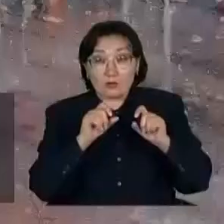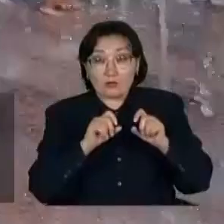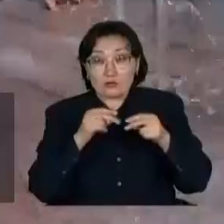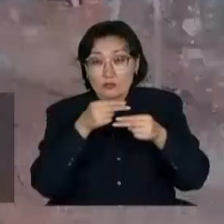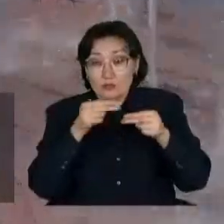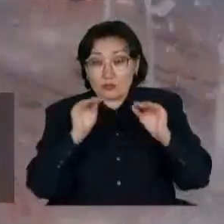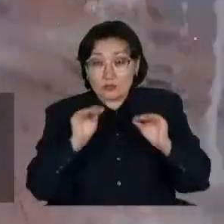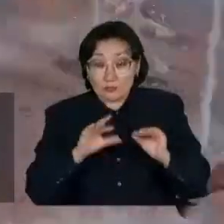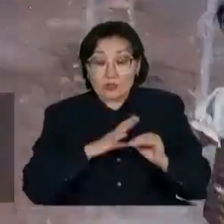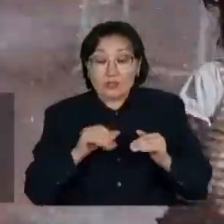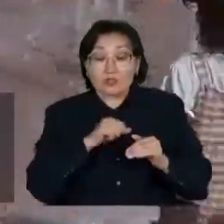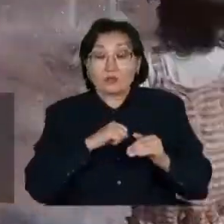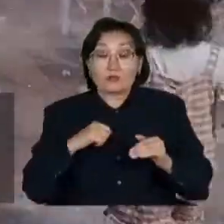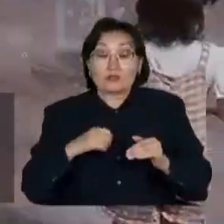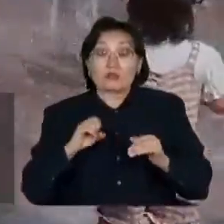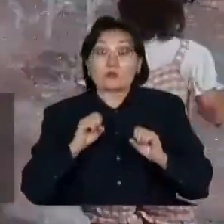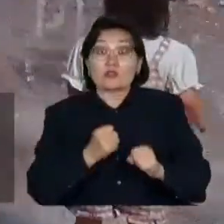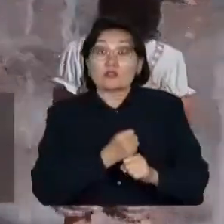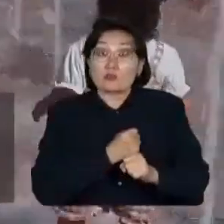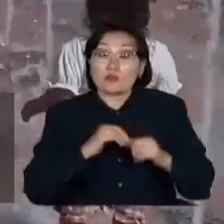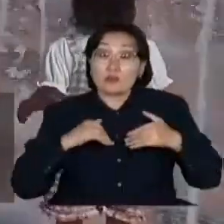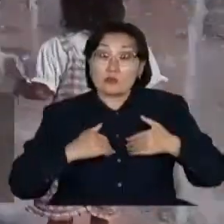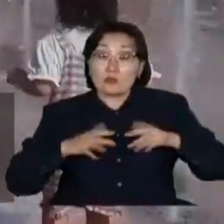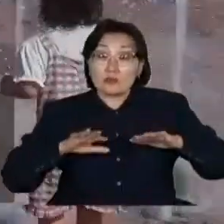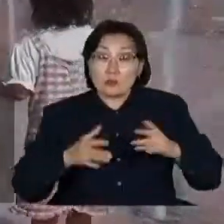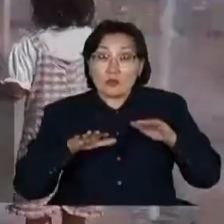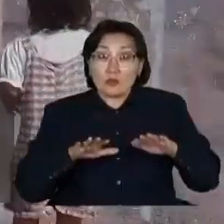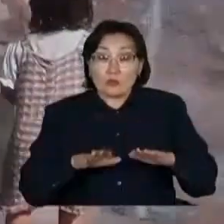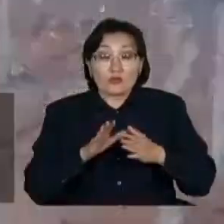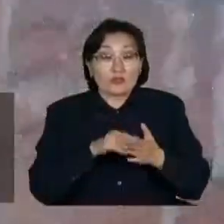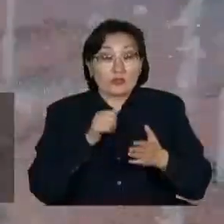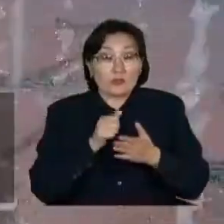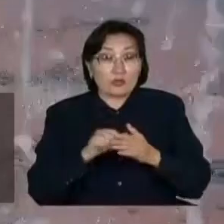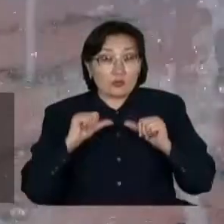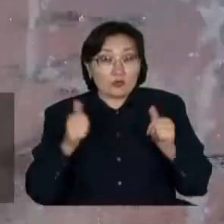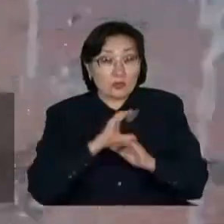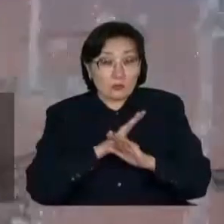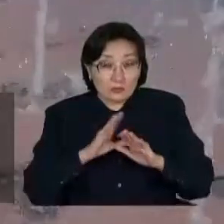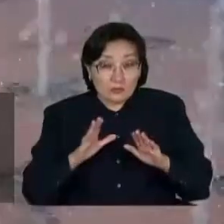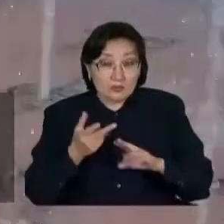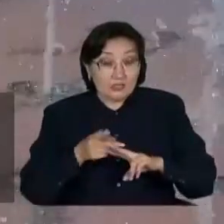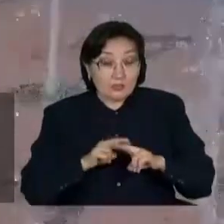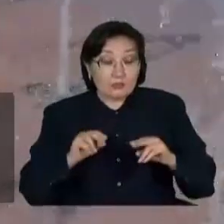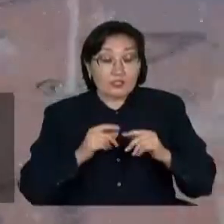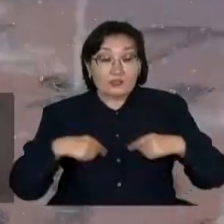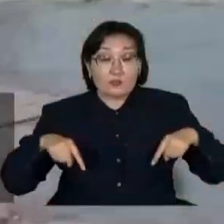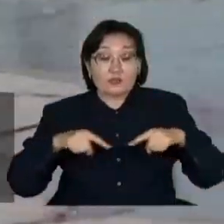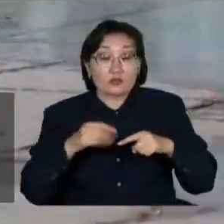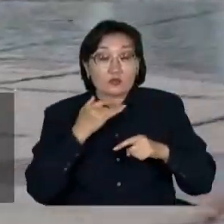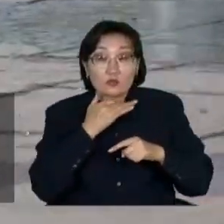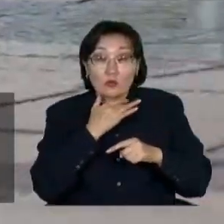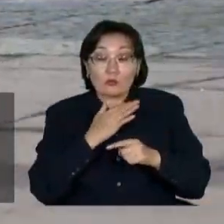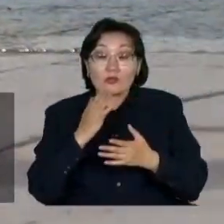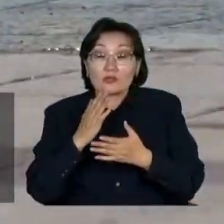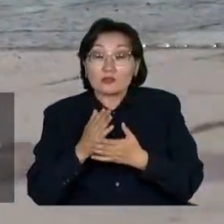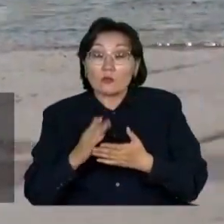тұр. Ал ең сорақысы, қайғылы жағдай болған орын әлі күнге дейін қоршалмапты. Ал аталған нысандардың ең көп